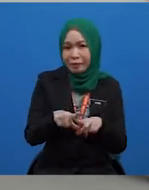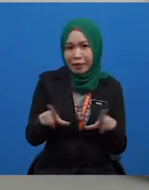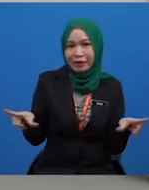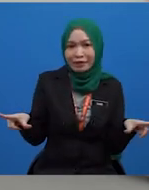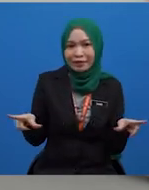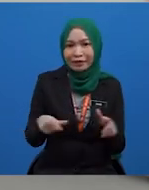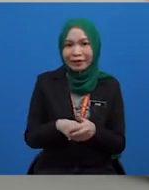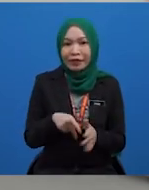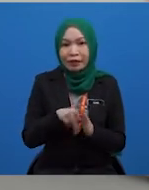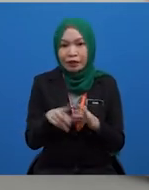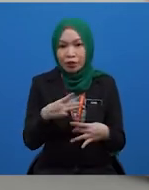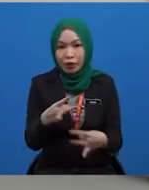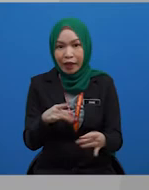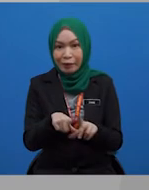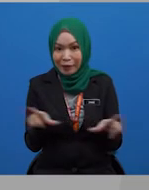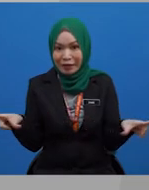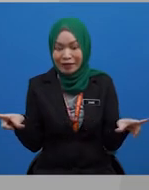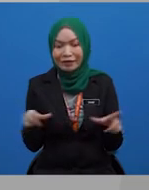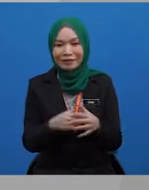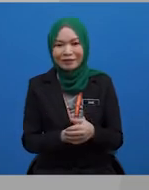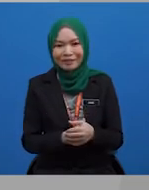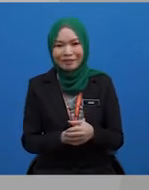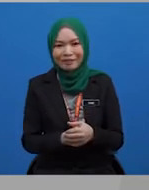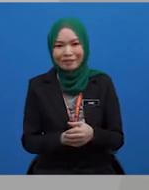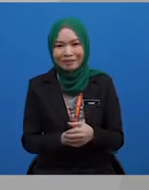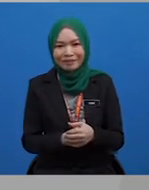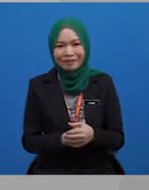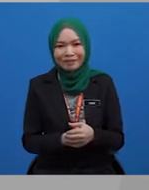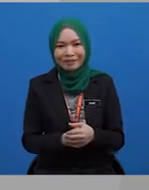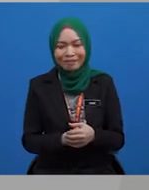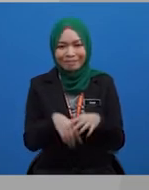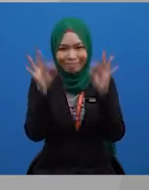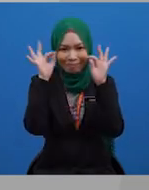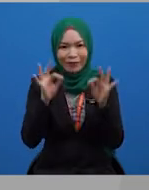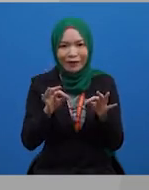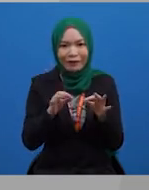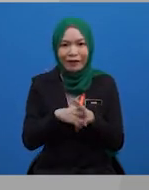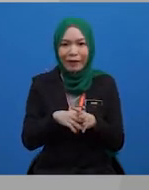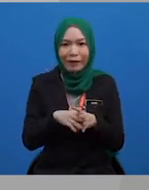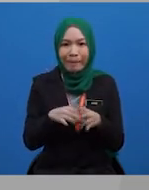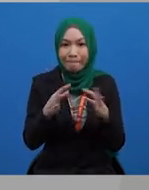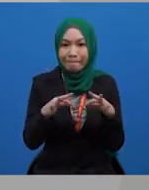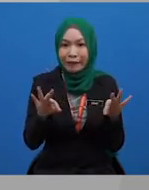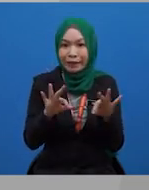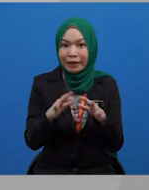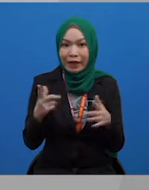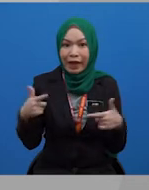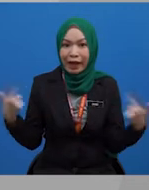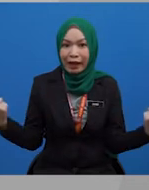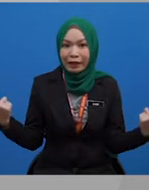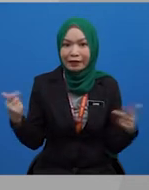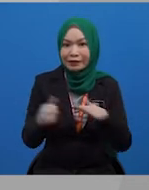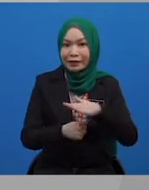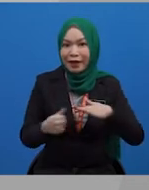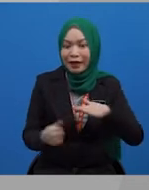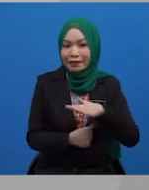Fakta khusus yang seterusnya pula adalah asas segmentasi gelagat pengguna ataupun asas segmentasi mengikut manfaat produk